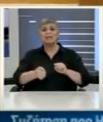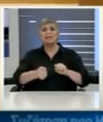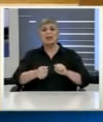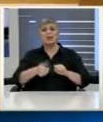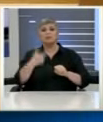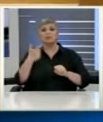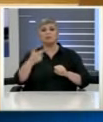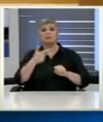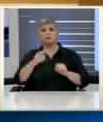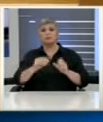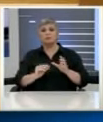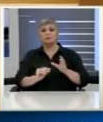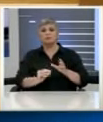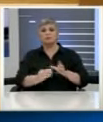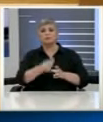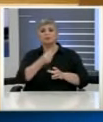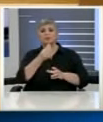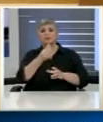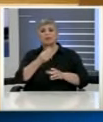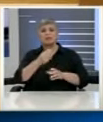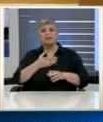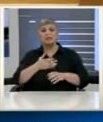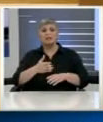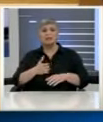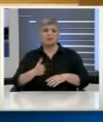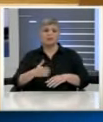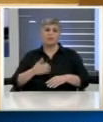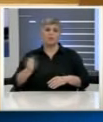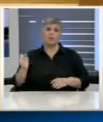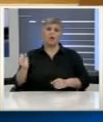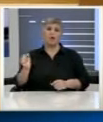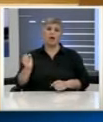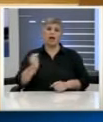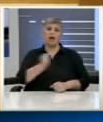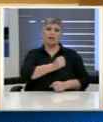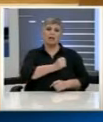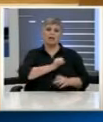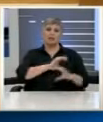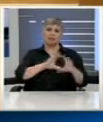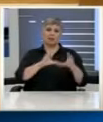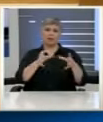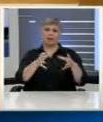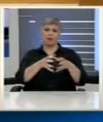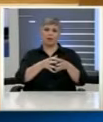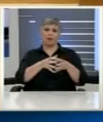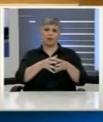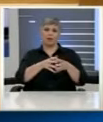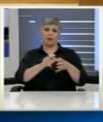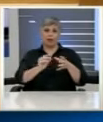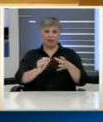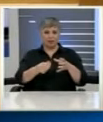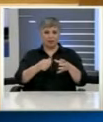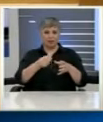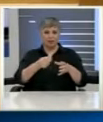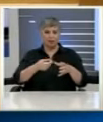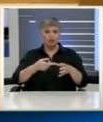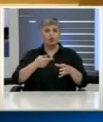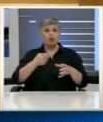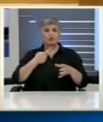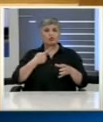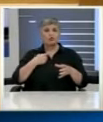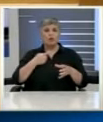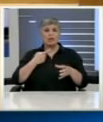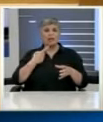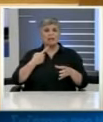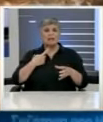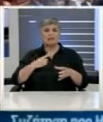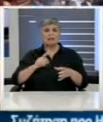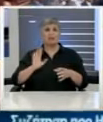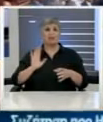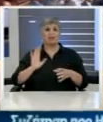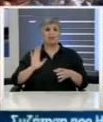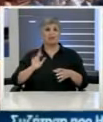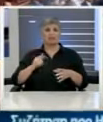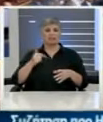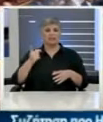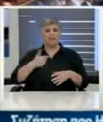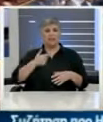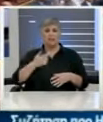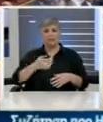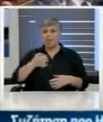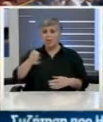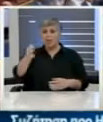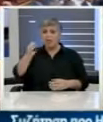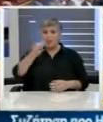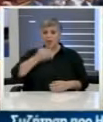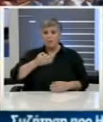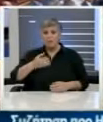αριστεράς είτε σας αρέσει είτε όχι θα μου πείτε σε μένα ντροπή μου σε μένα